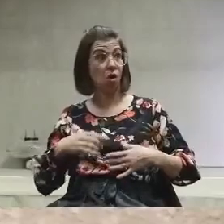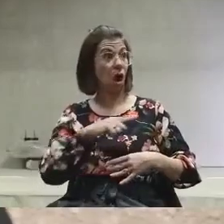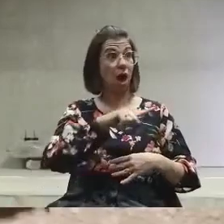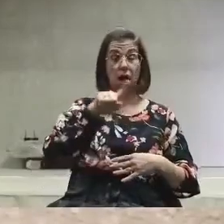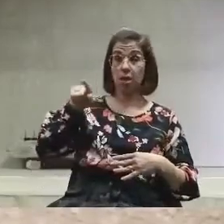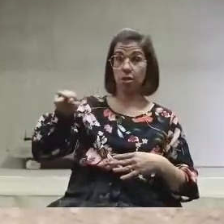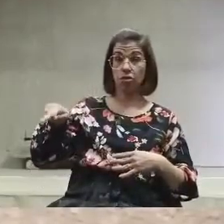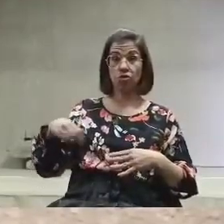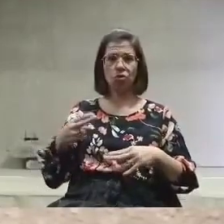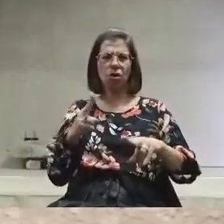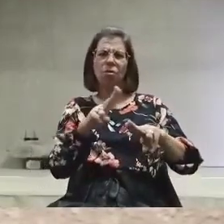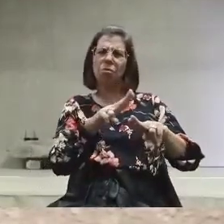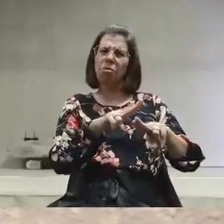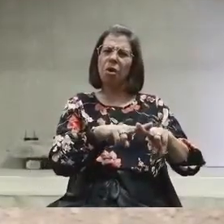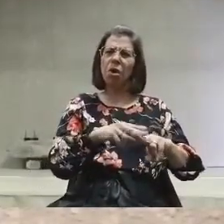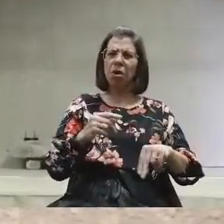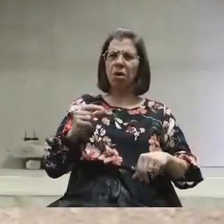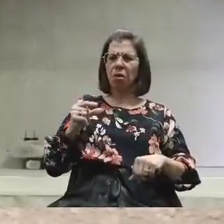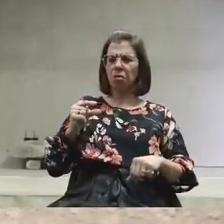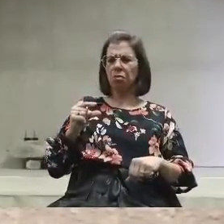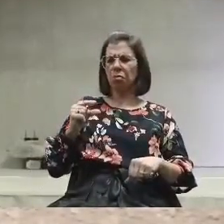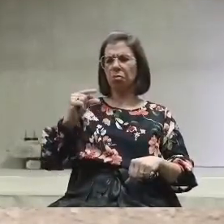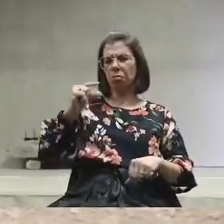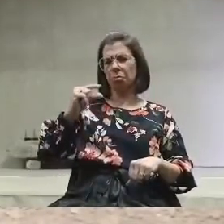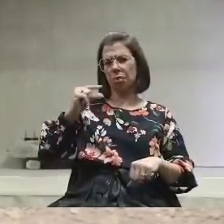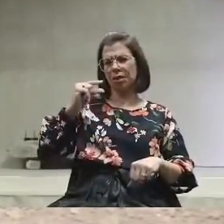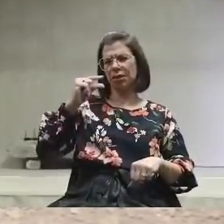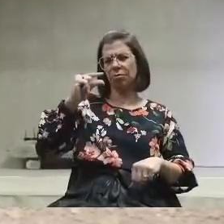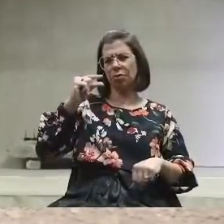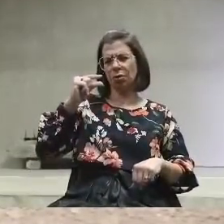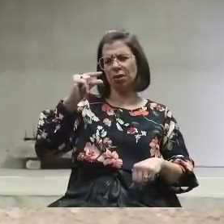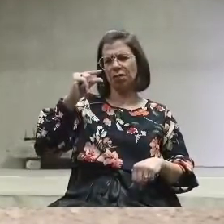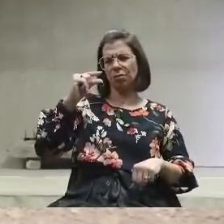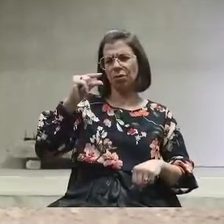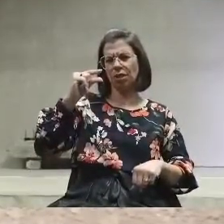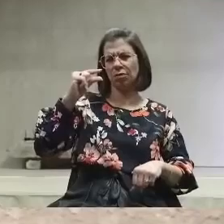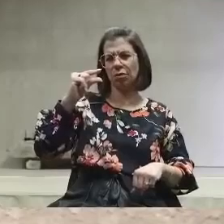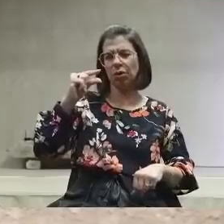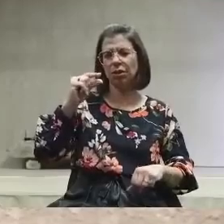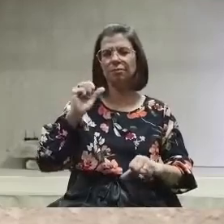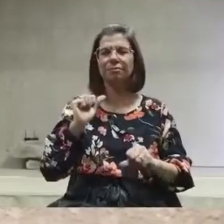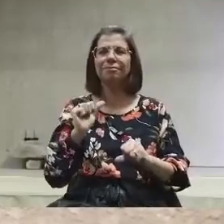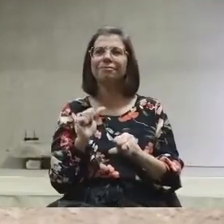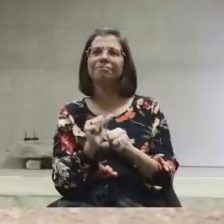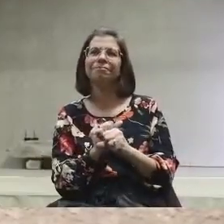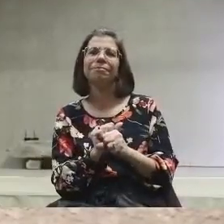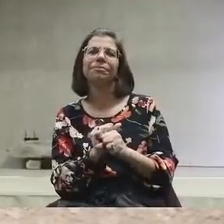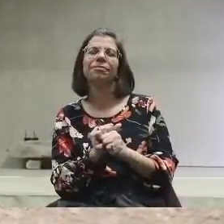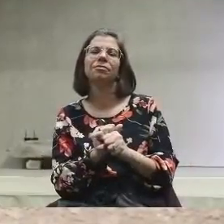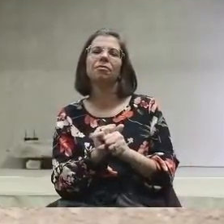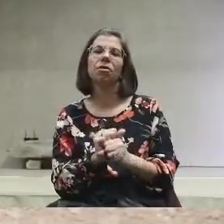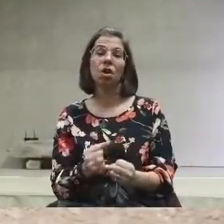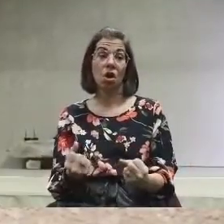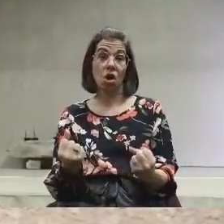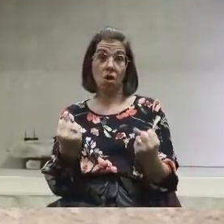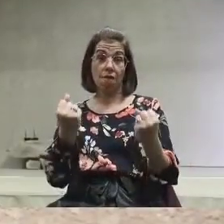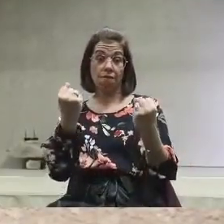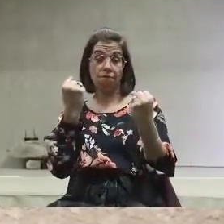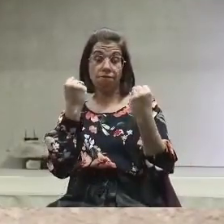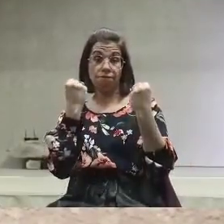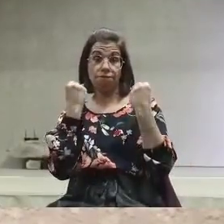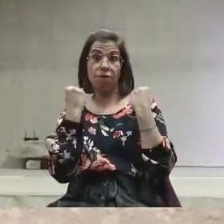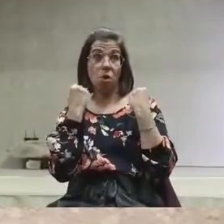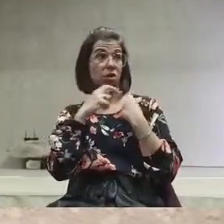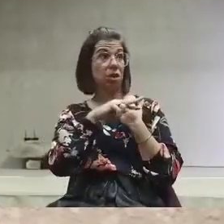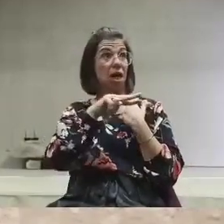corps, humilié, il flétrit, on perd de ses forces. Mais moralement, on est en train de faiblir.